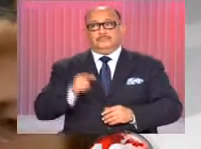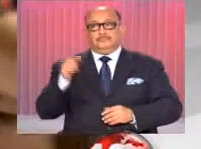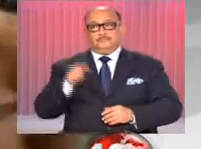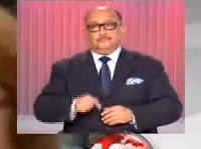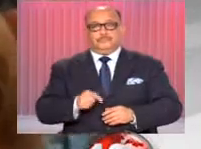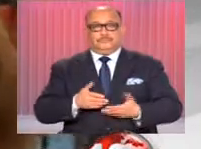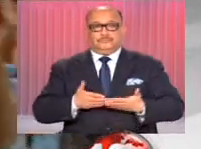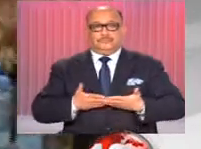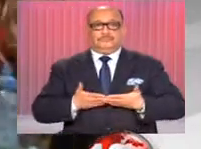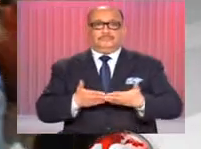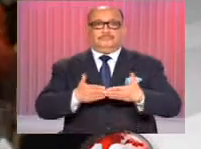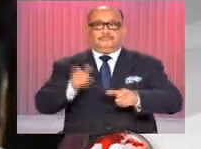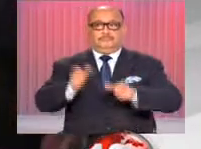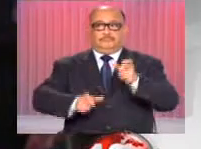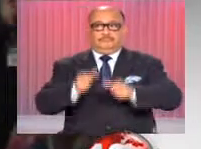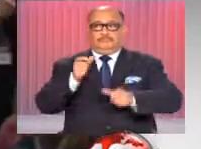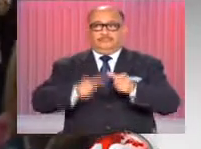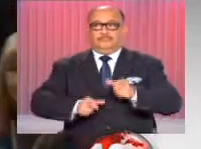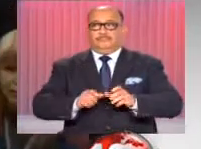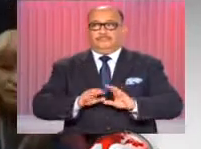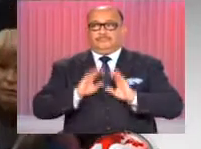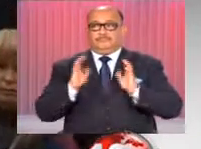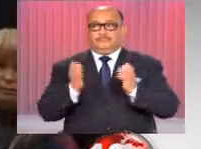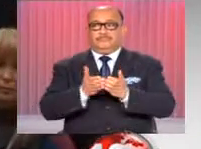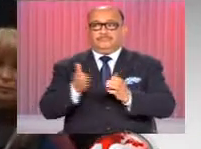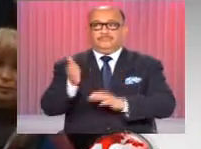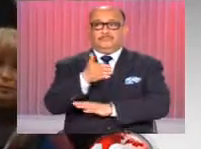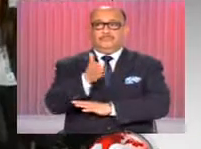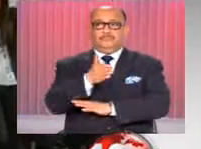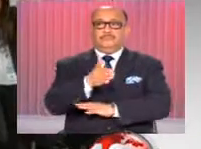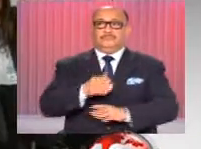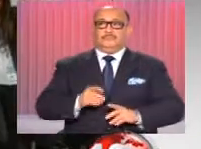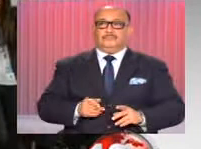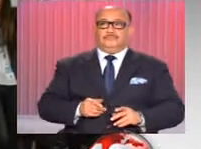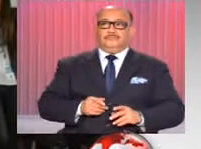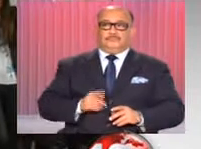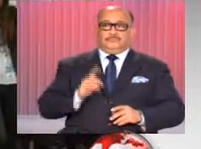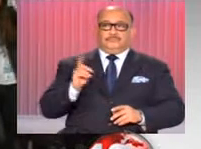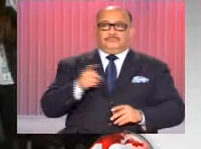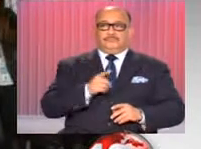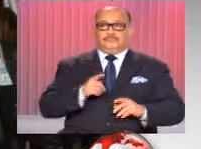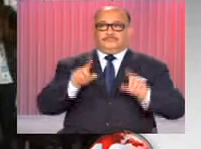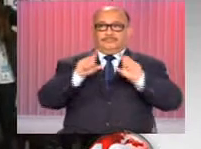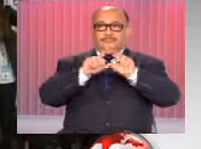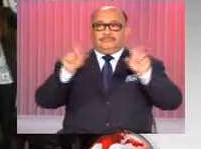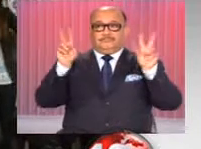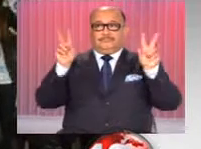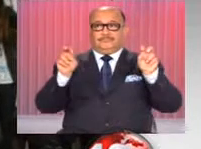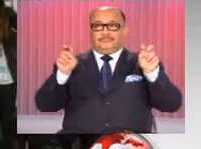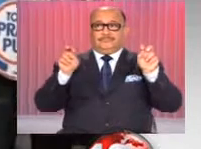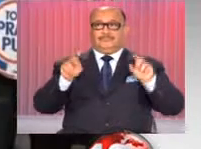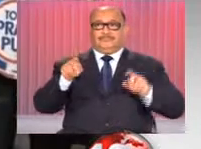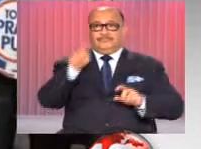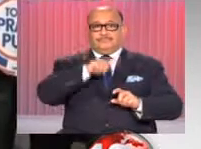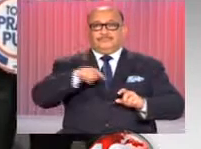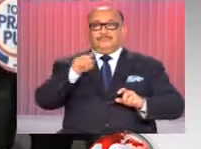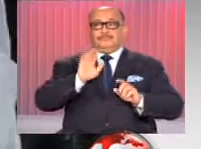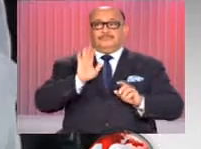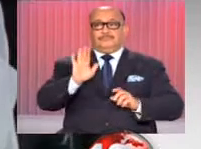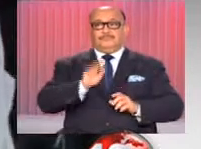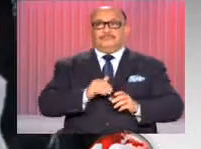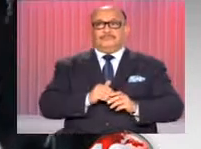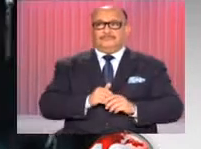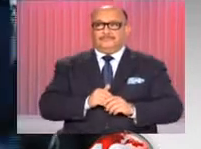فرز 92% من الأصوات حظي يوسيبوفيتش بأصوات أكثر من منافسته، الأمر الذي سيدفعهما إلى التنافس